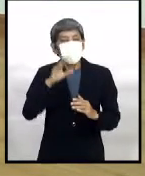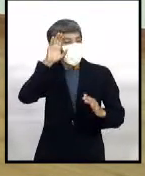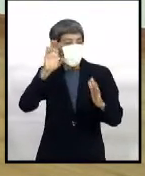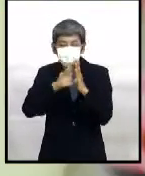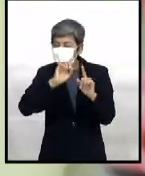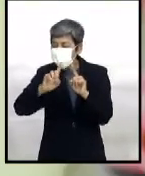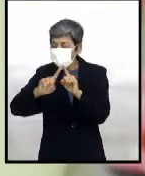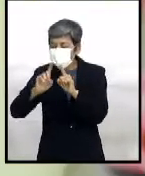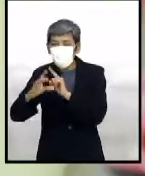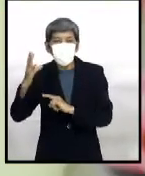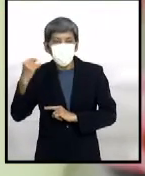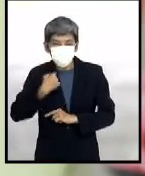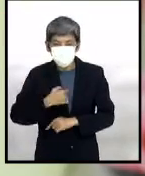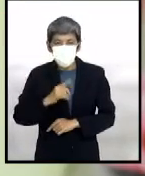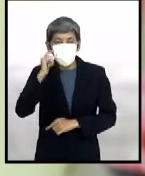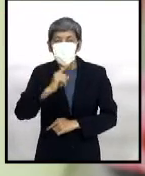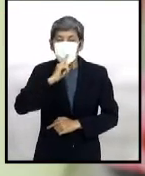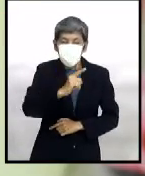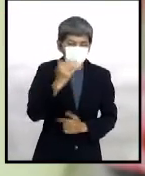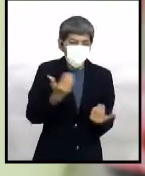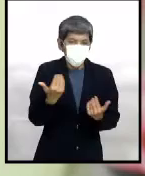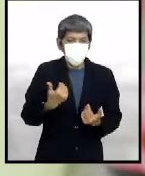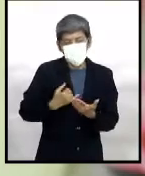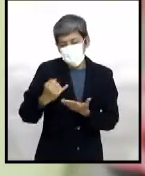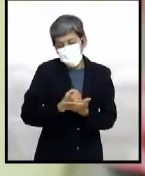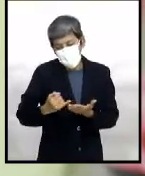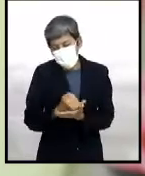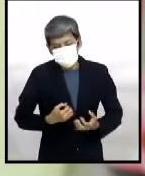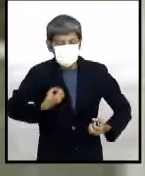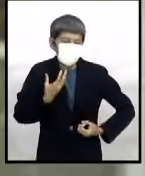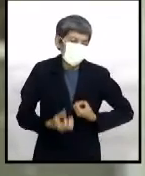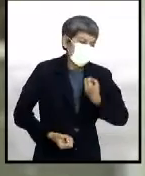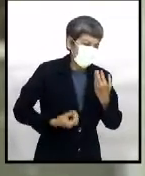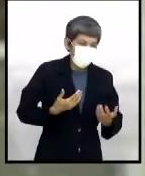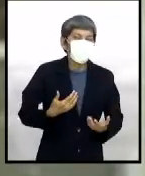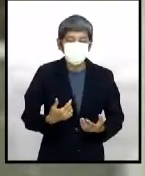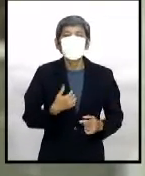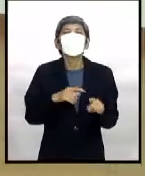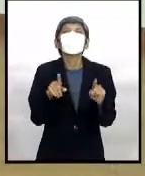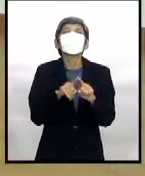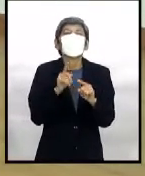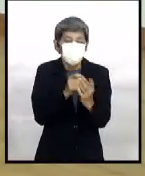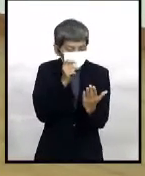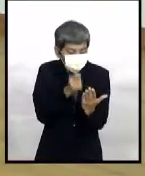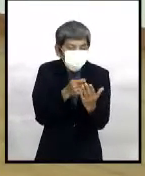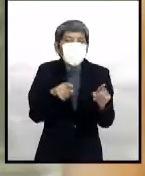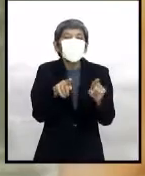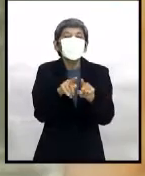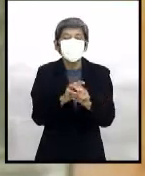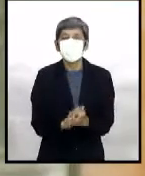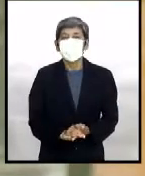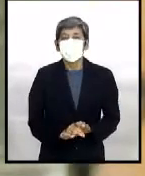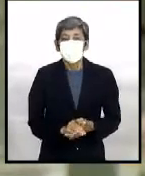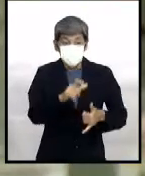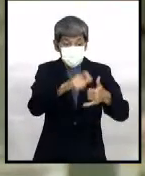ที่ส่งมาคุณนัทเมื่อคืนดูรูปไปแล้วเขาวาดรูปนี้เขาเป็นยังไงบ้างคะ เป็นหมอดูเลย เป็นหมอดูนี่ไงถึงบอกมันเป็นหมอดู น้